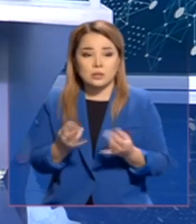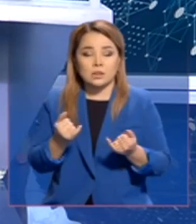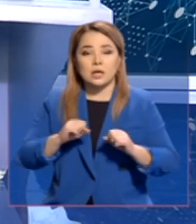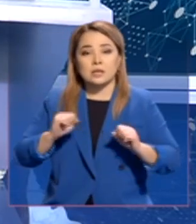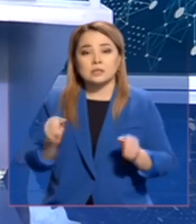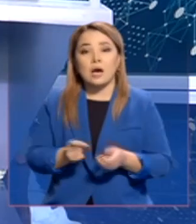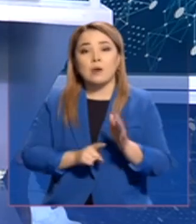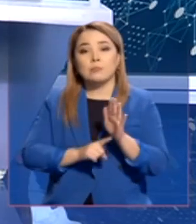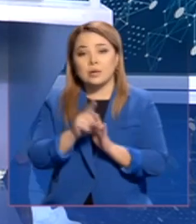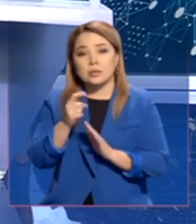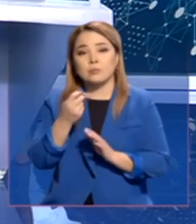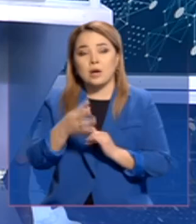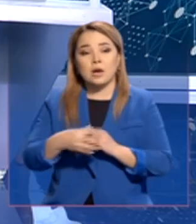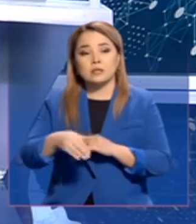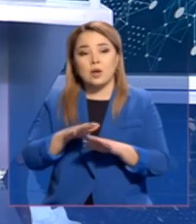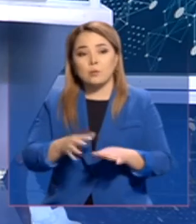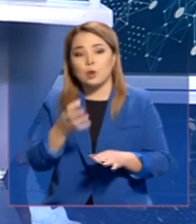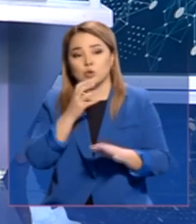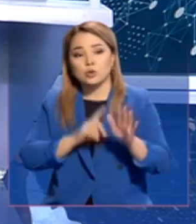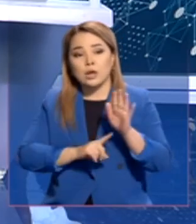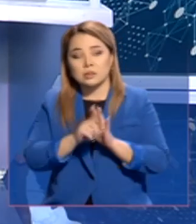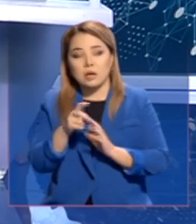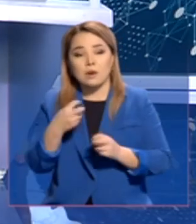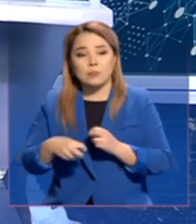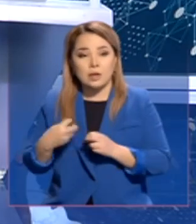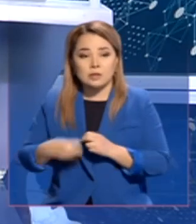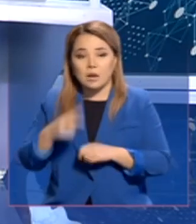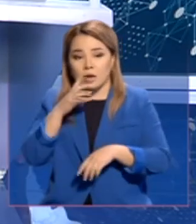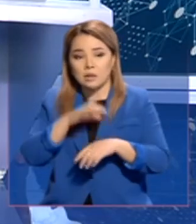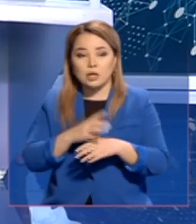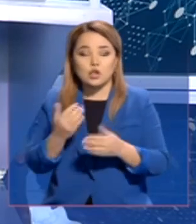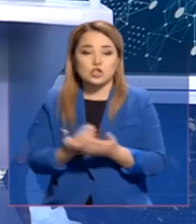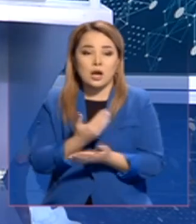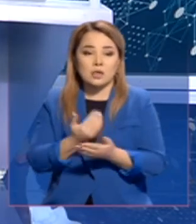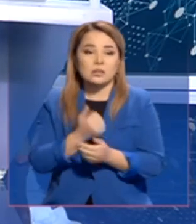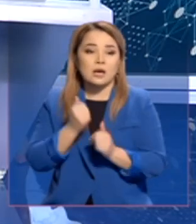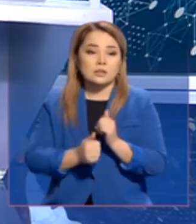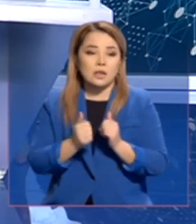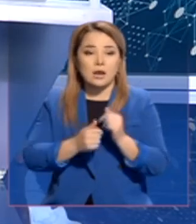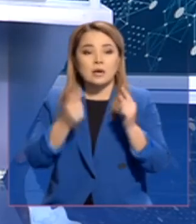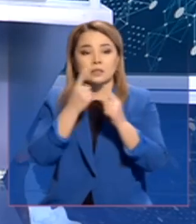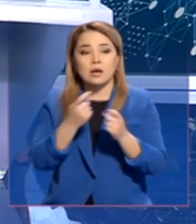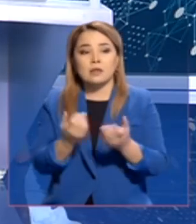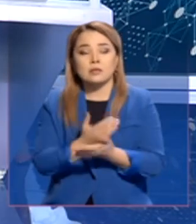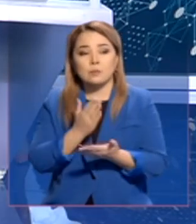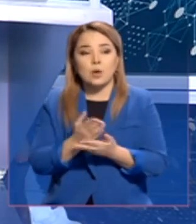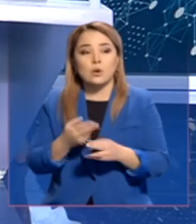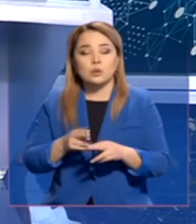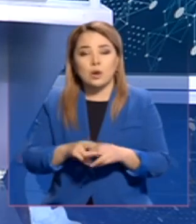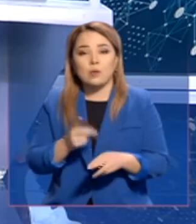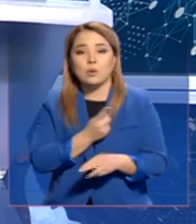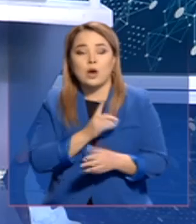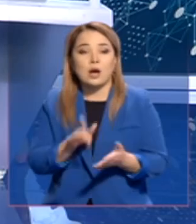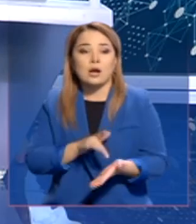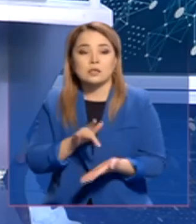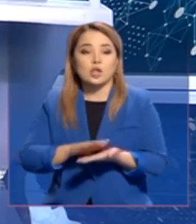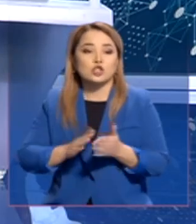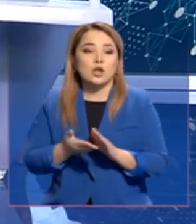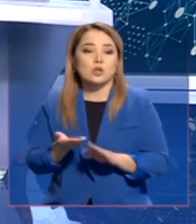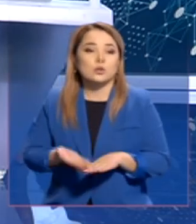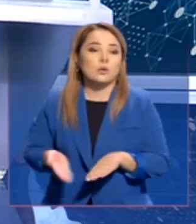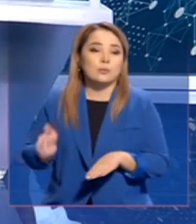Қыс басталғалы бірнеше аймақтың жылыту жүйелерінен ақау шыққаны туралы жаңалықтар жиілеп кетті. Әсіресе моноқалалардың халі